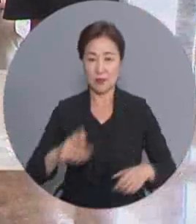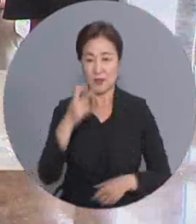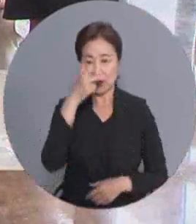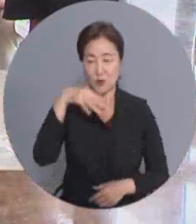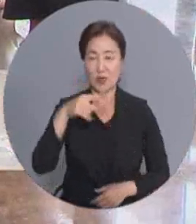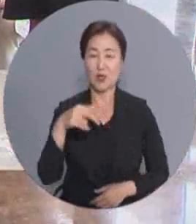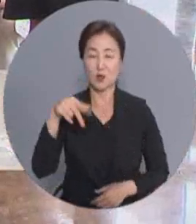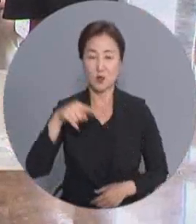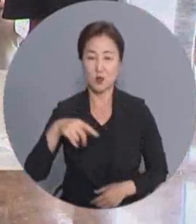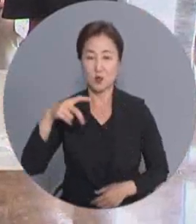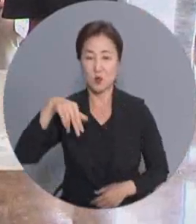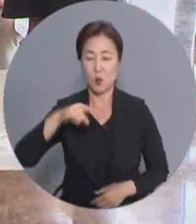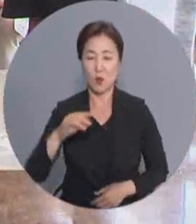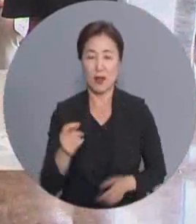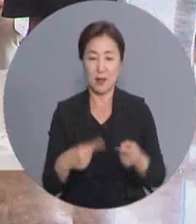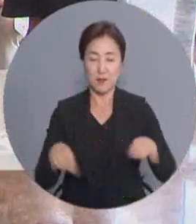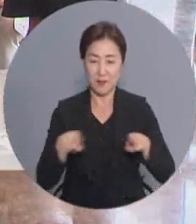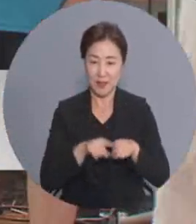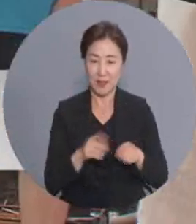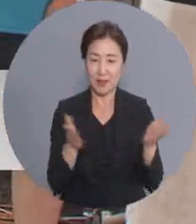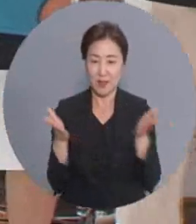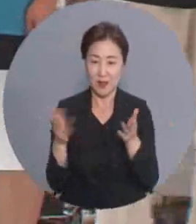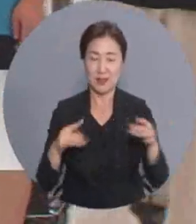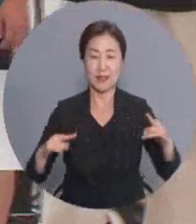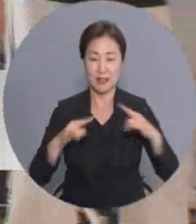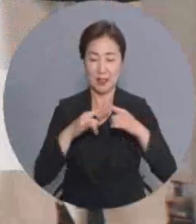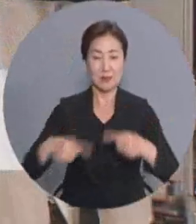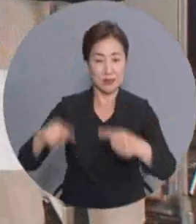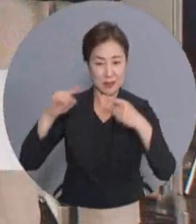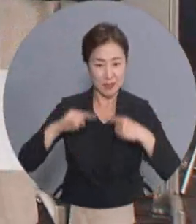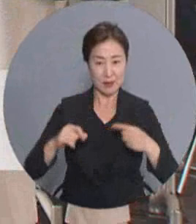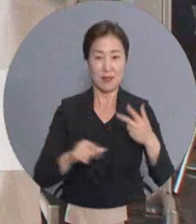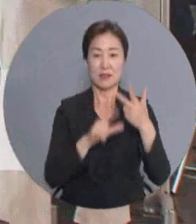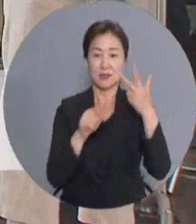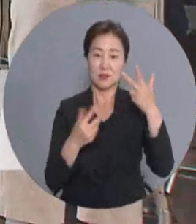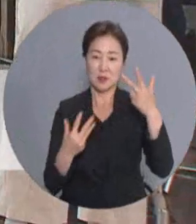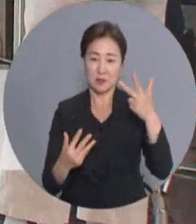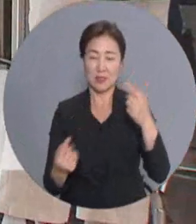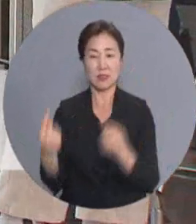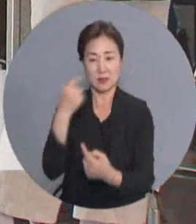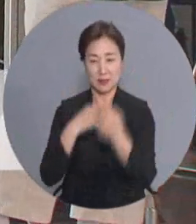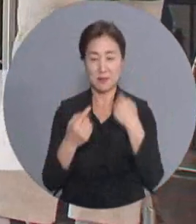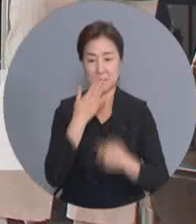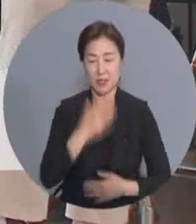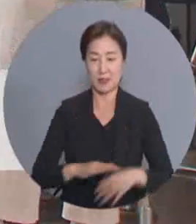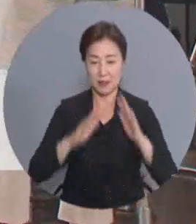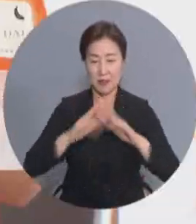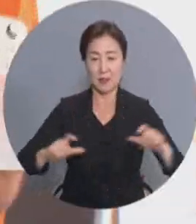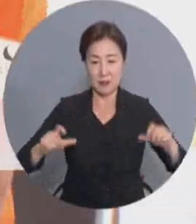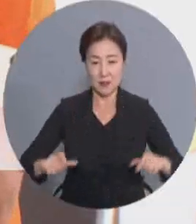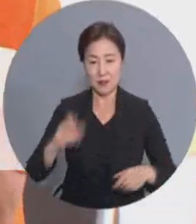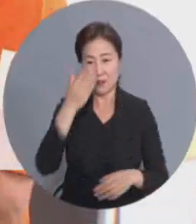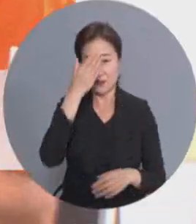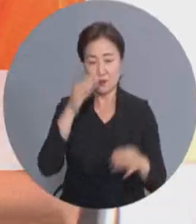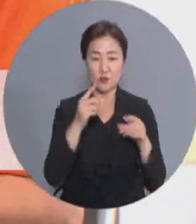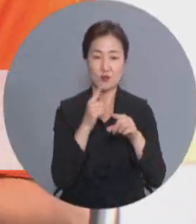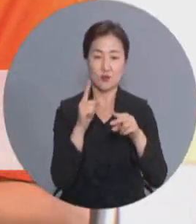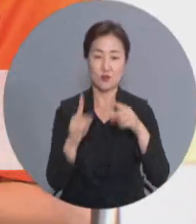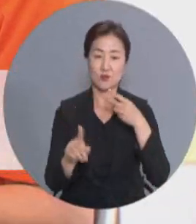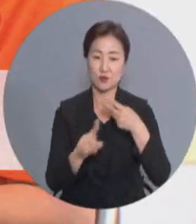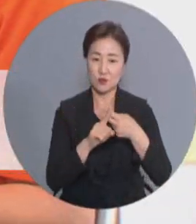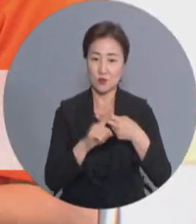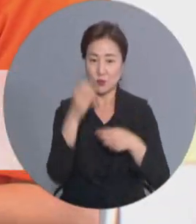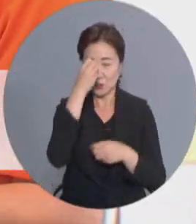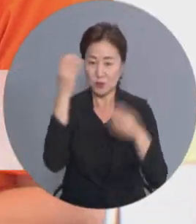함께하는 전남 연기캠프 참가자를 다음 달 8일까지 모집합니다 전남도에 거주하는 중고등학생이 대상이며